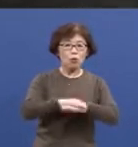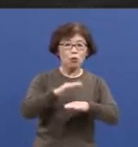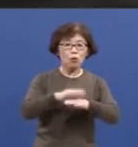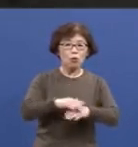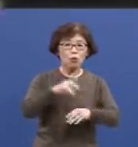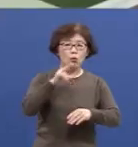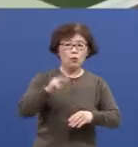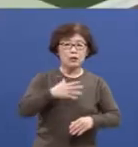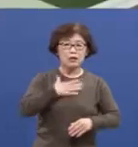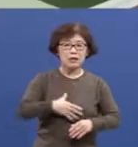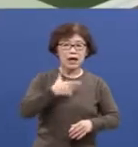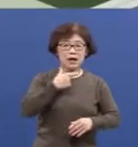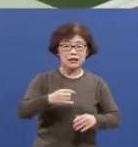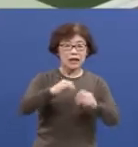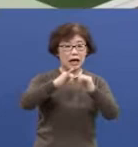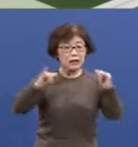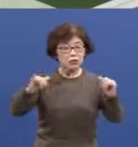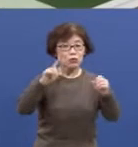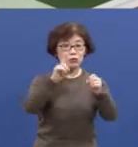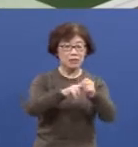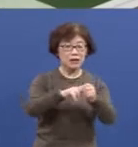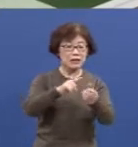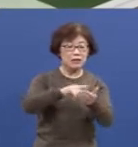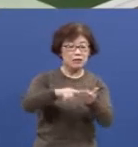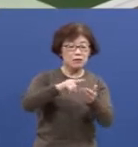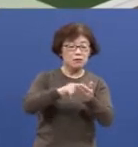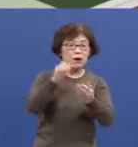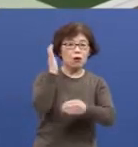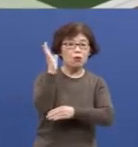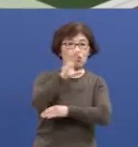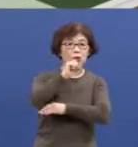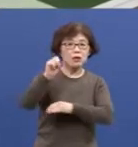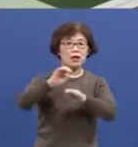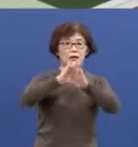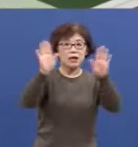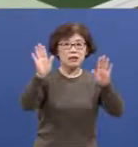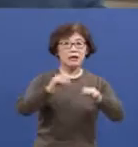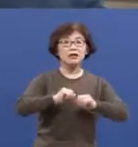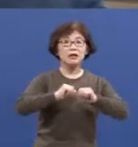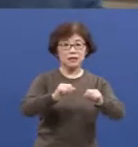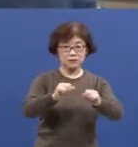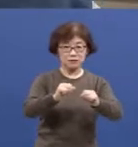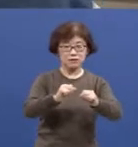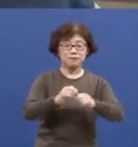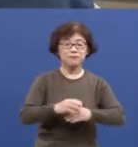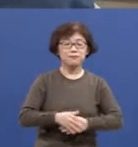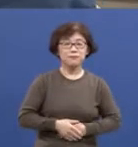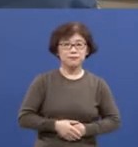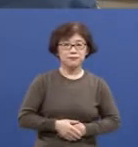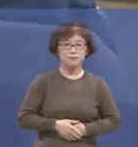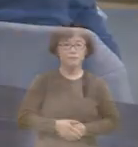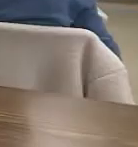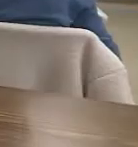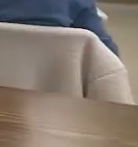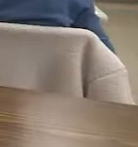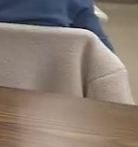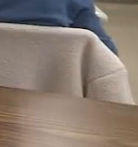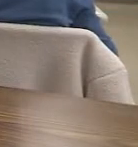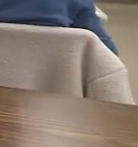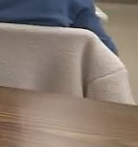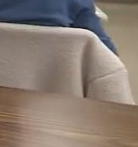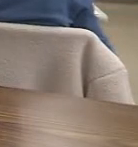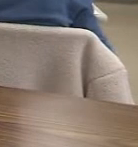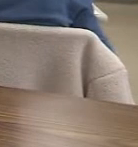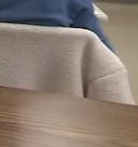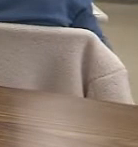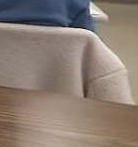る方のために、スマートフォン講座が開催されているんですね。 では今、地図、カメラ、動